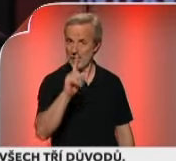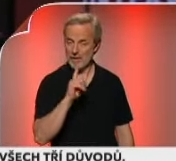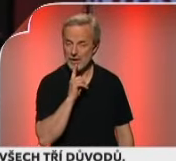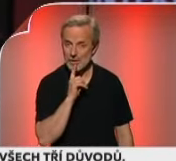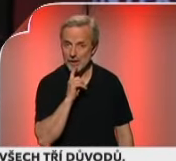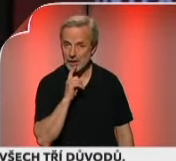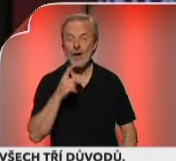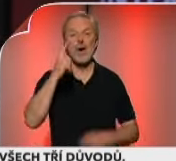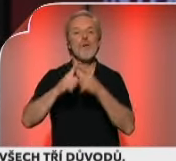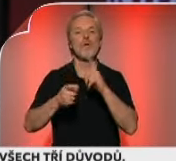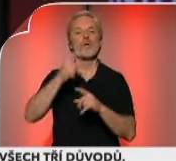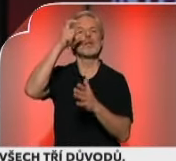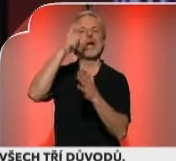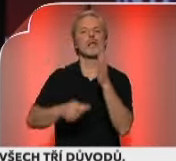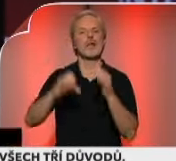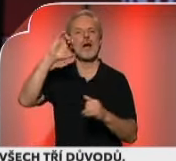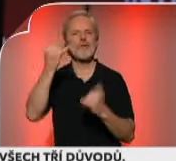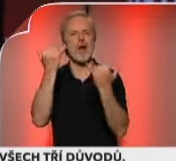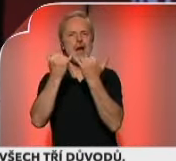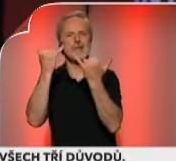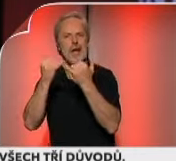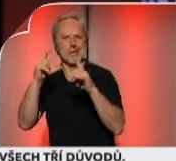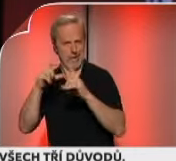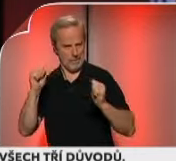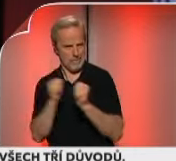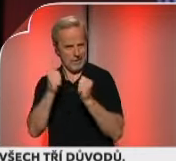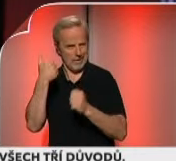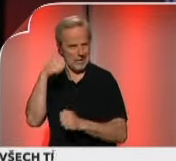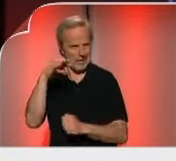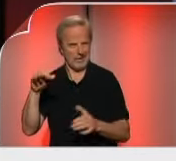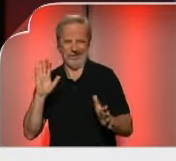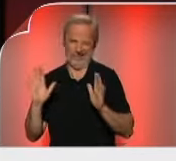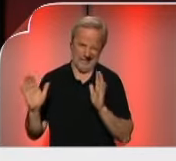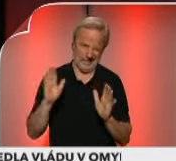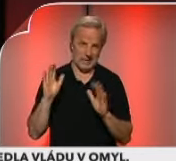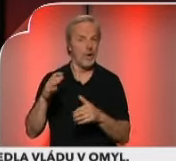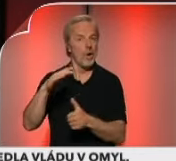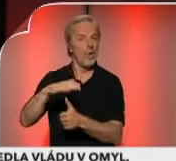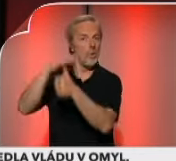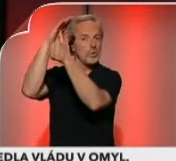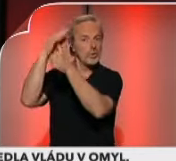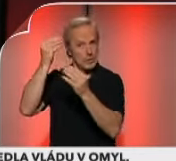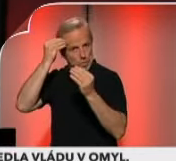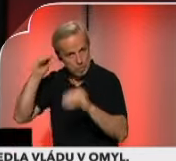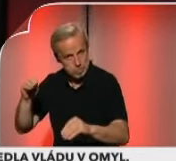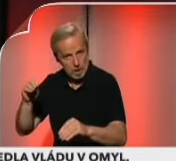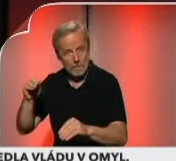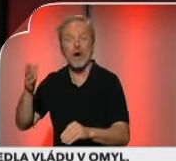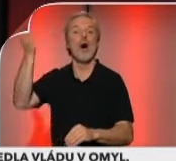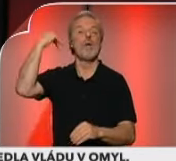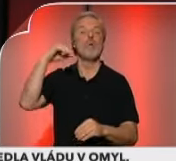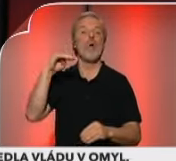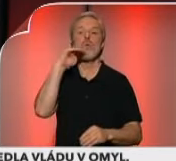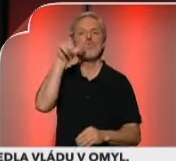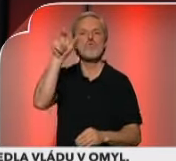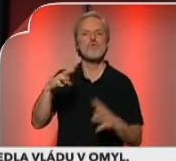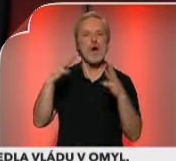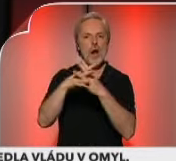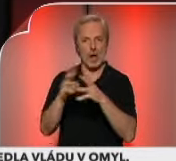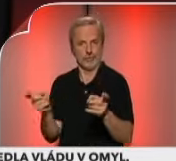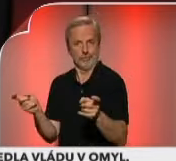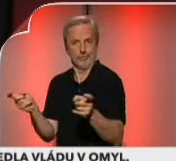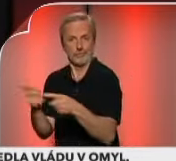Dobrý večer jak jednotná je sociální demokracie Jaký Respekt má její vedení a co si po aféře kolem Davida rá počne